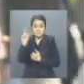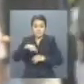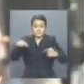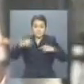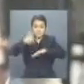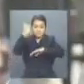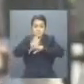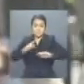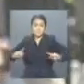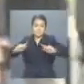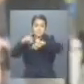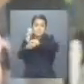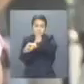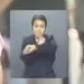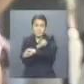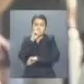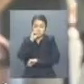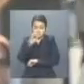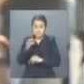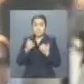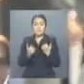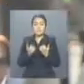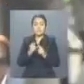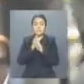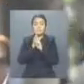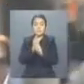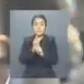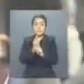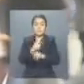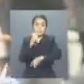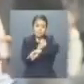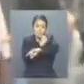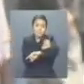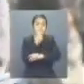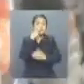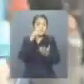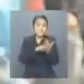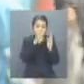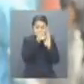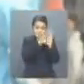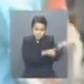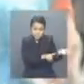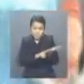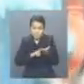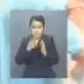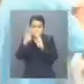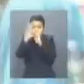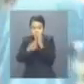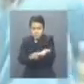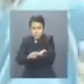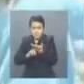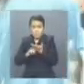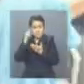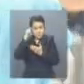านนั้นก็ยืนยันออกมานะคะว่าข้อเรียกร้องที่กลุ่มผู้ใช้แรงงานได้ยื่นในวันนี้นั้นมีประมาณ 3-4 ข้อค่ะที่จะสามารถด